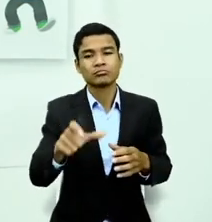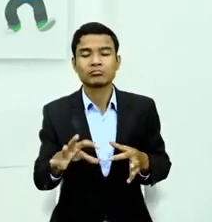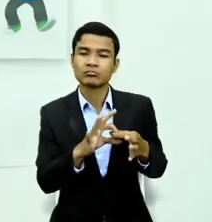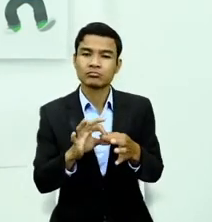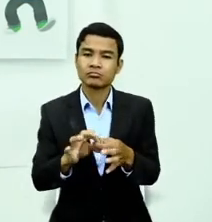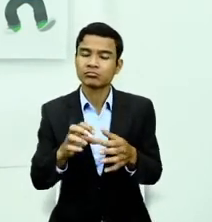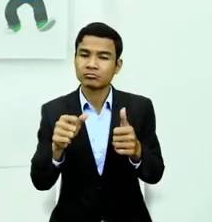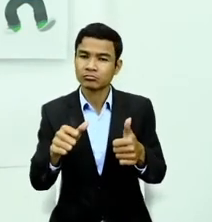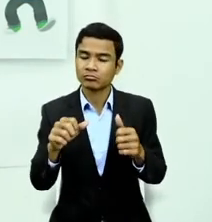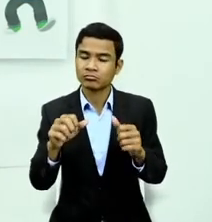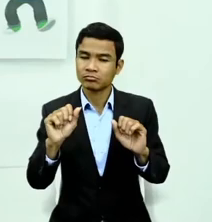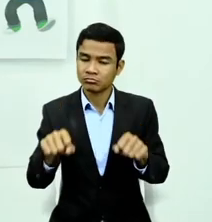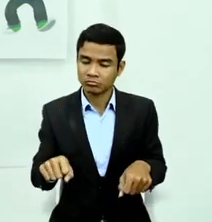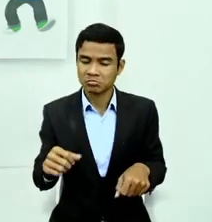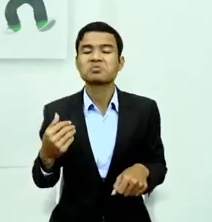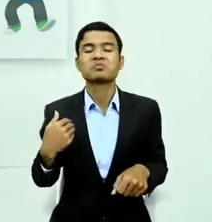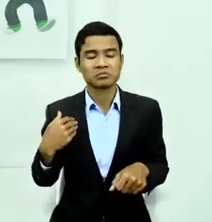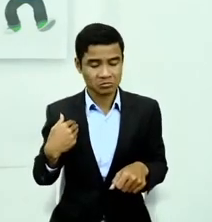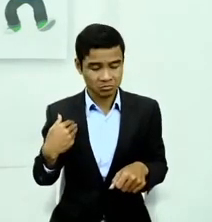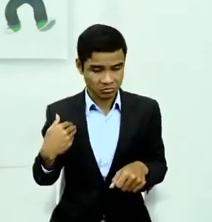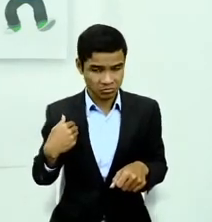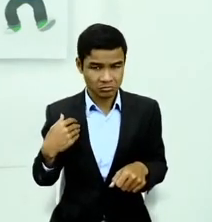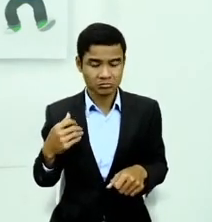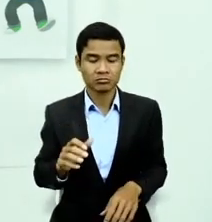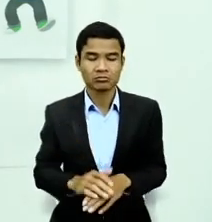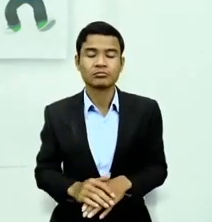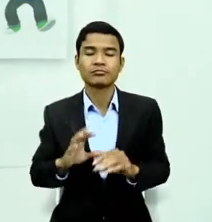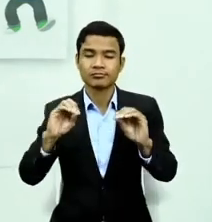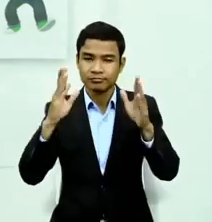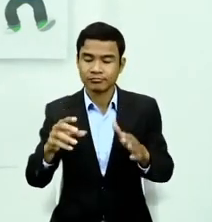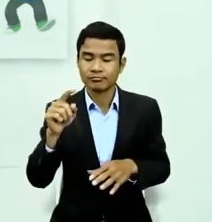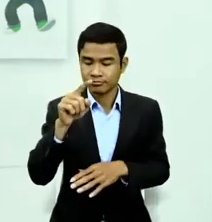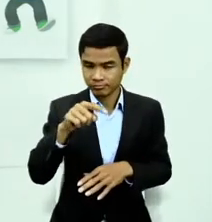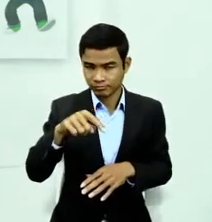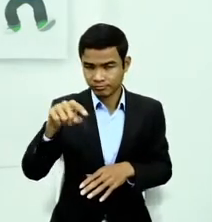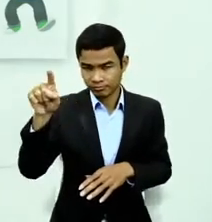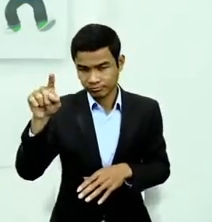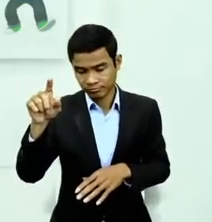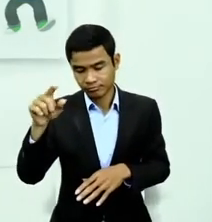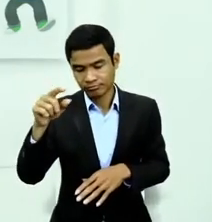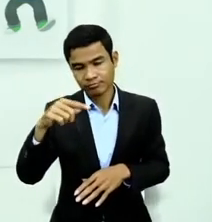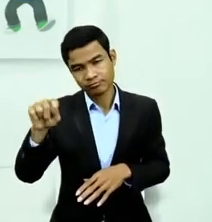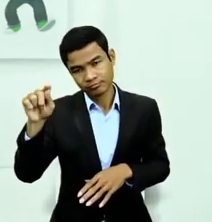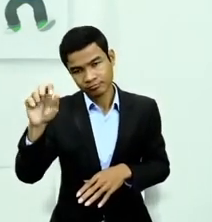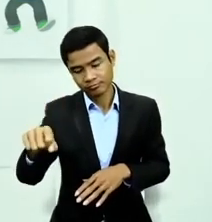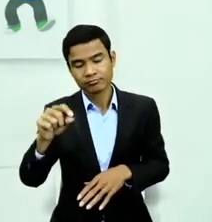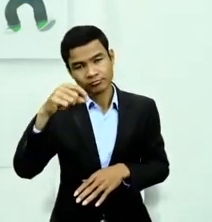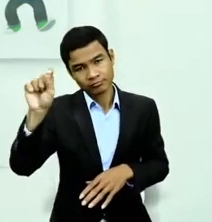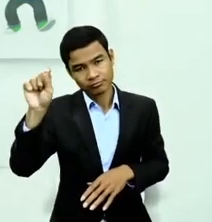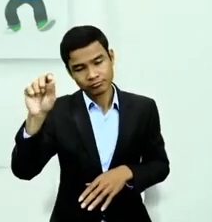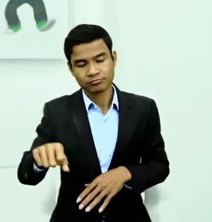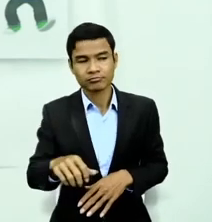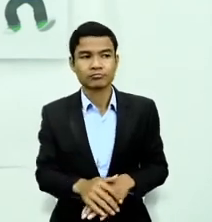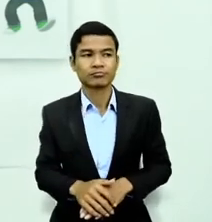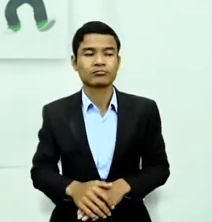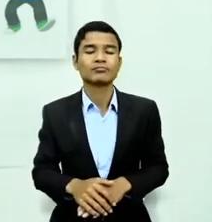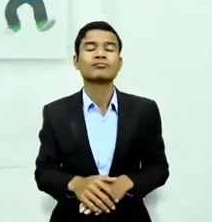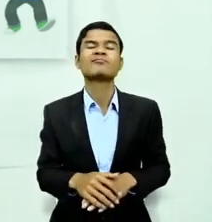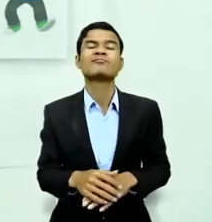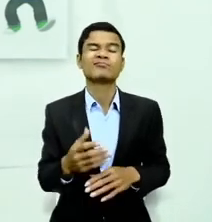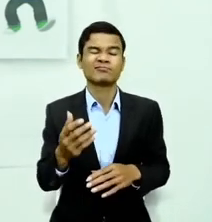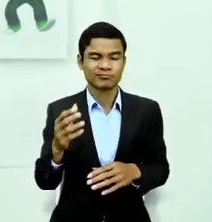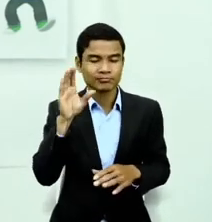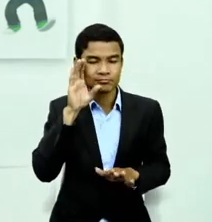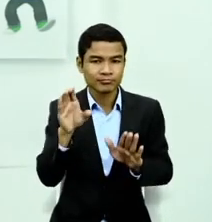nòng lo ớt cha cứ miên chân cứ nè cứu cứu sinh nhát thay đài nó tò rụp hiệp muối